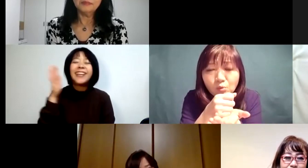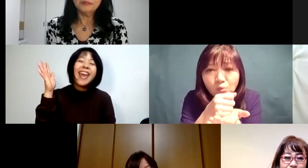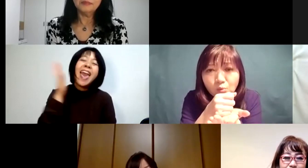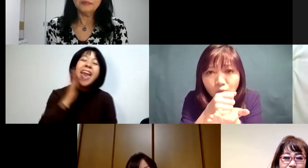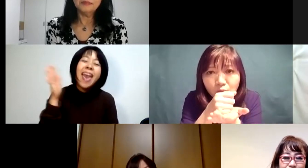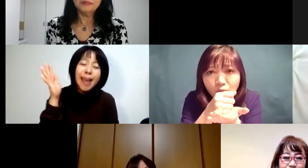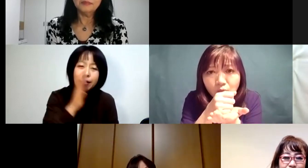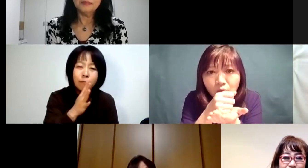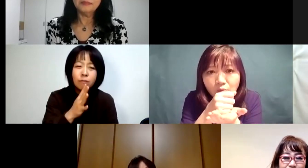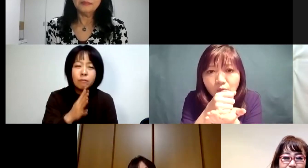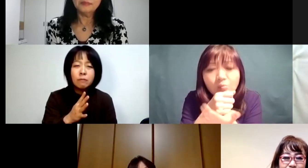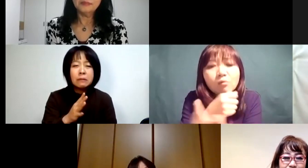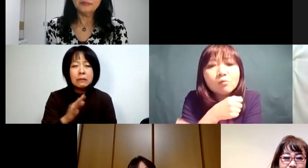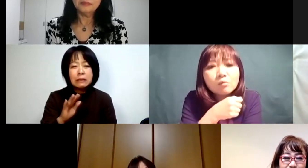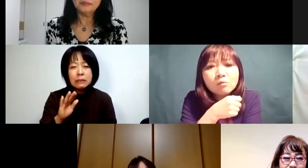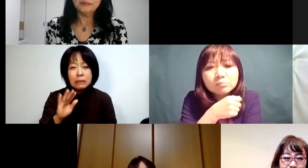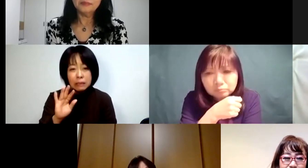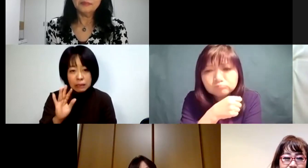ありえへん。